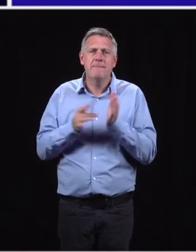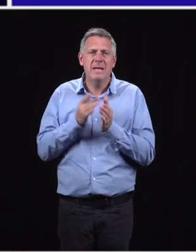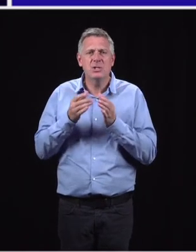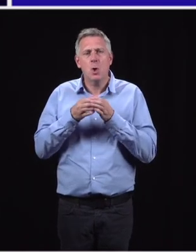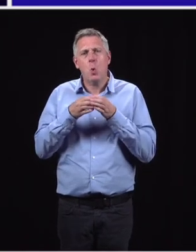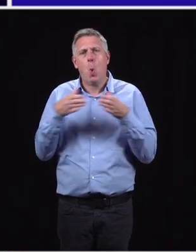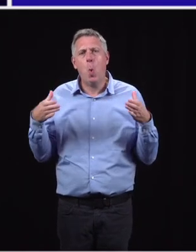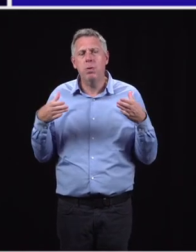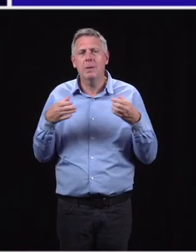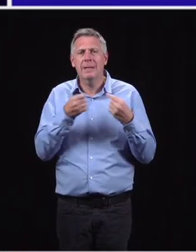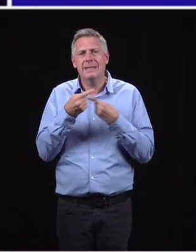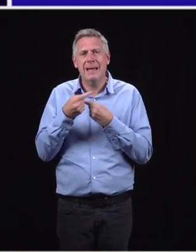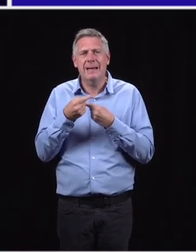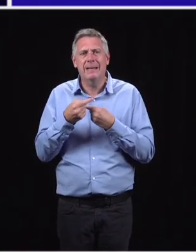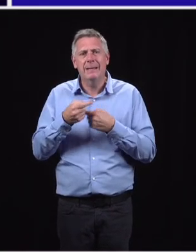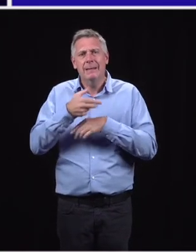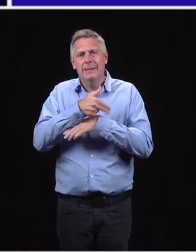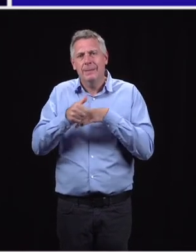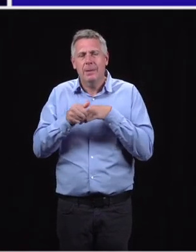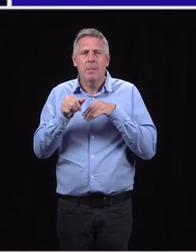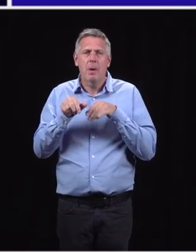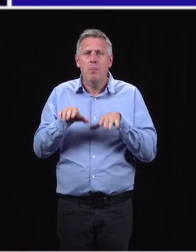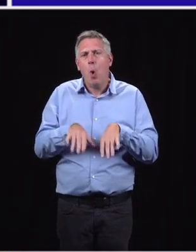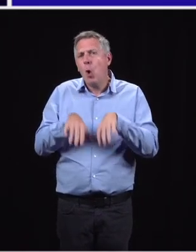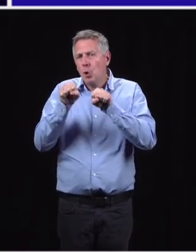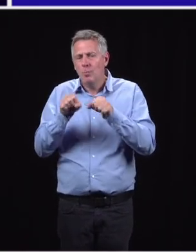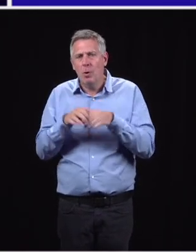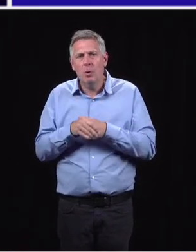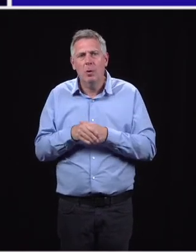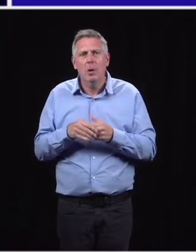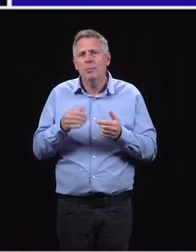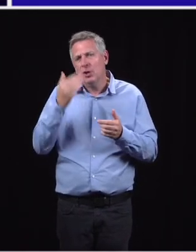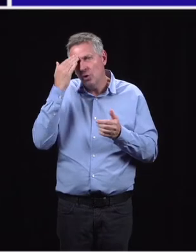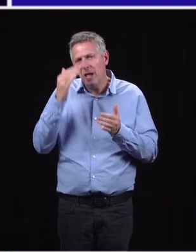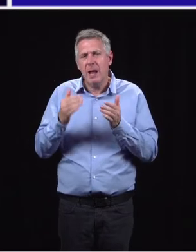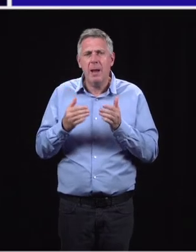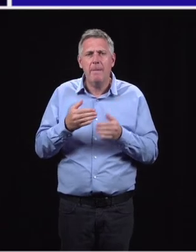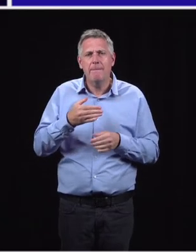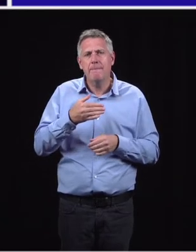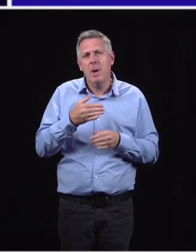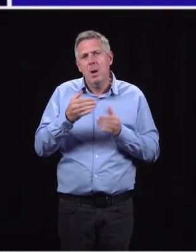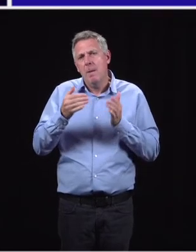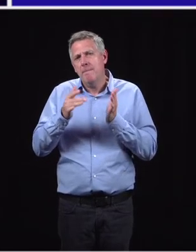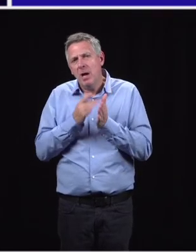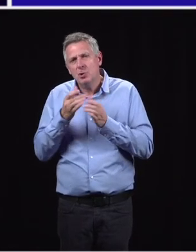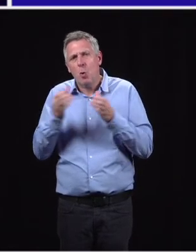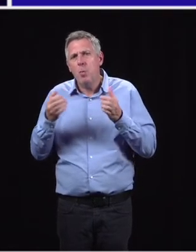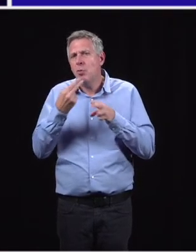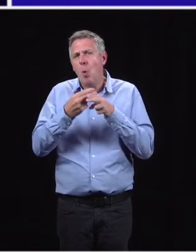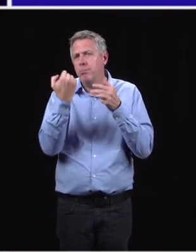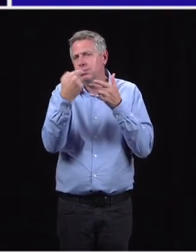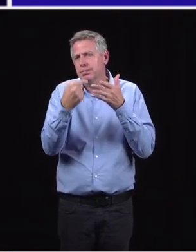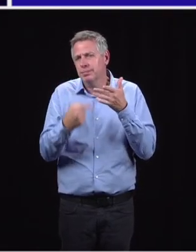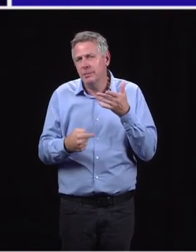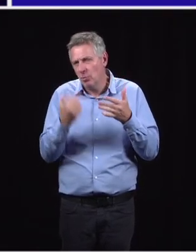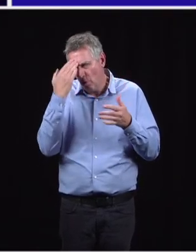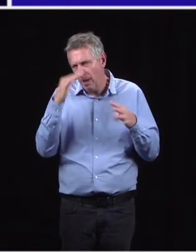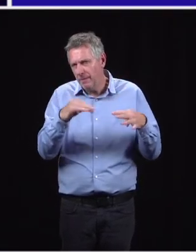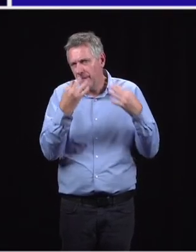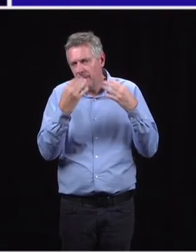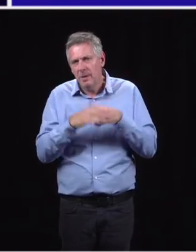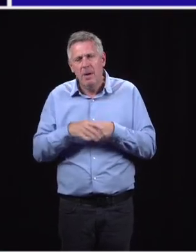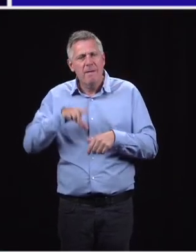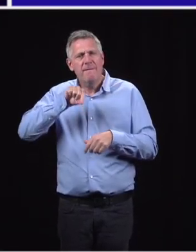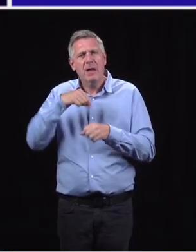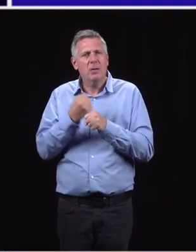ils nous connaissent peut-être sous des marques Michael Page Personnel et on a commencé à travailler sur des questions de lutte contre la discrimination il y a une vingtaine d'années